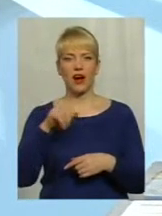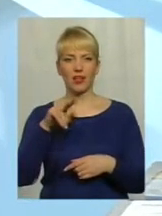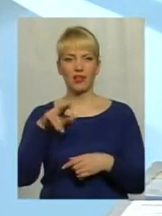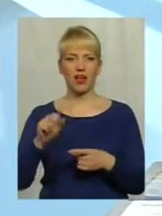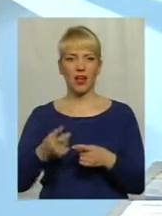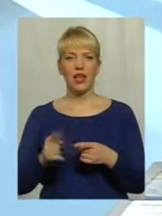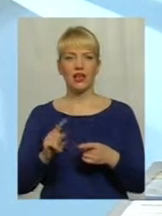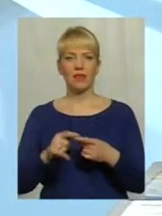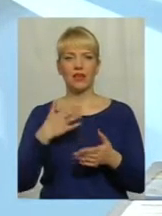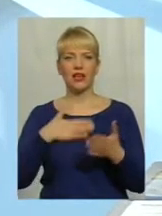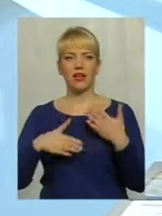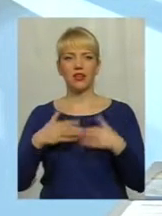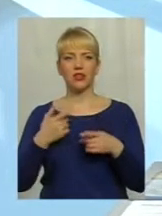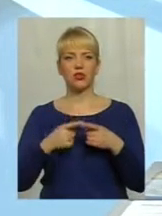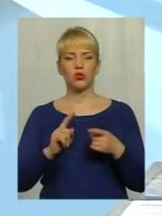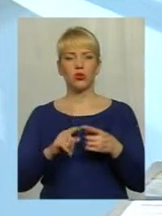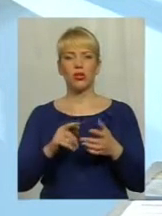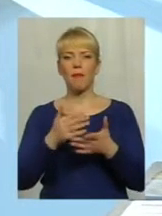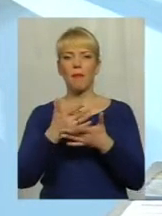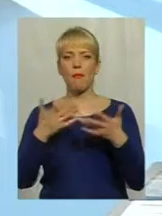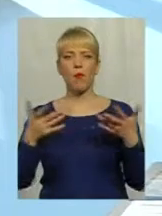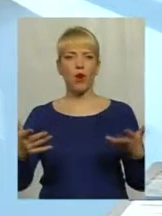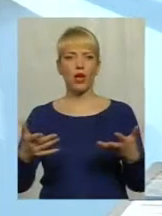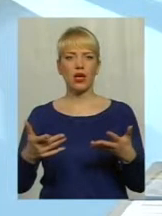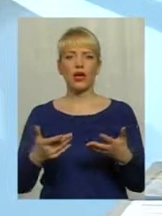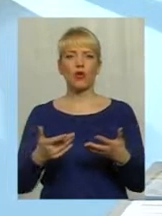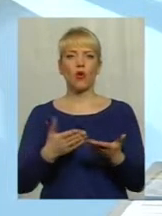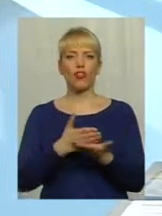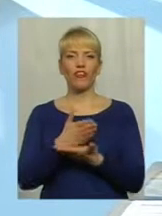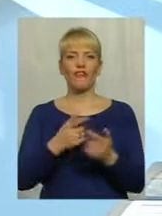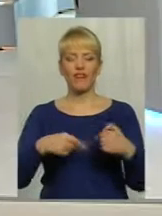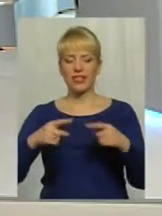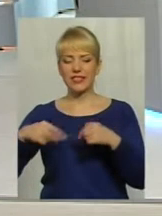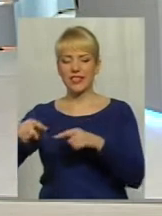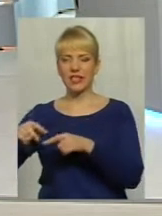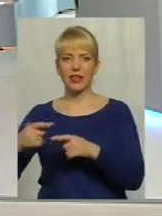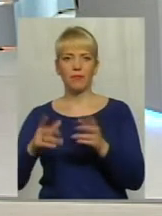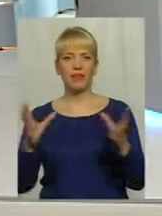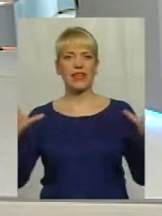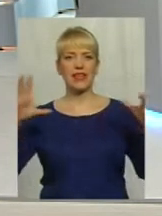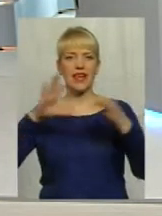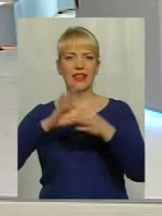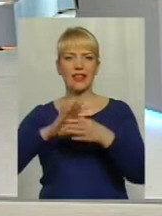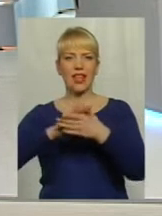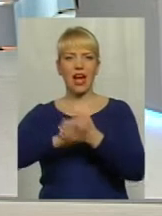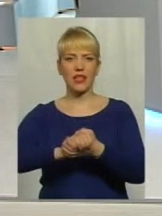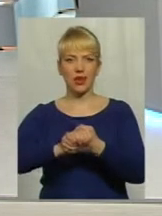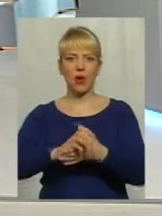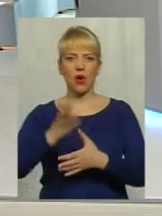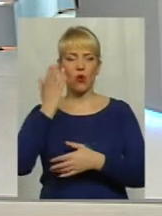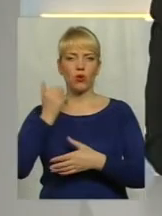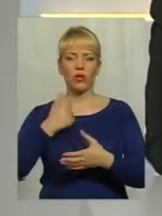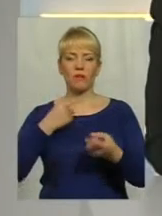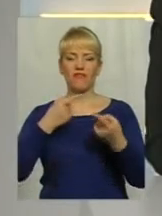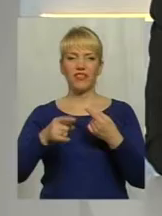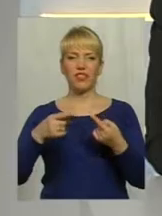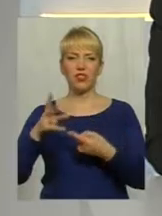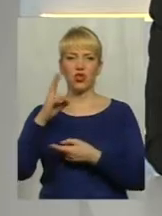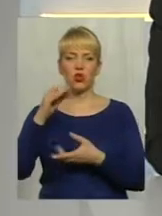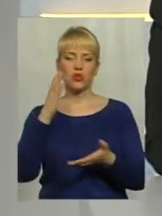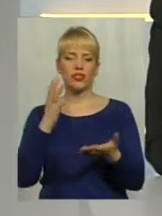поліконфесійним єднанням, коли ми в різності, але